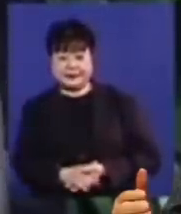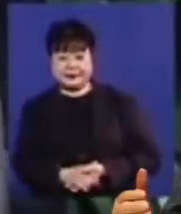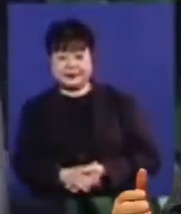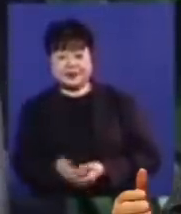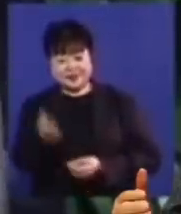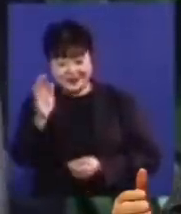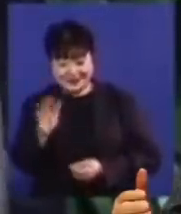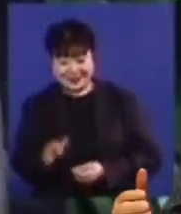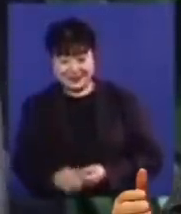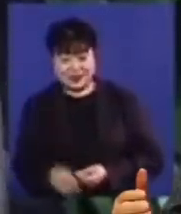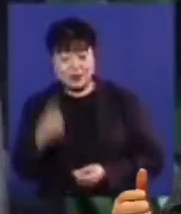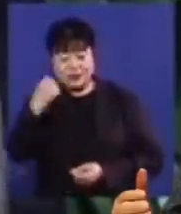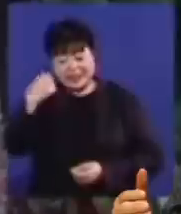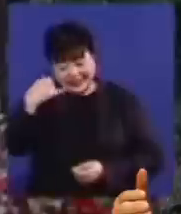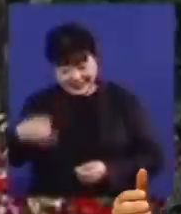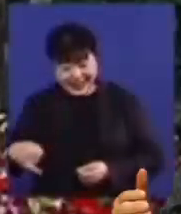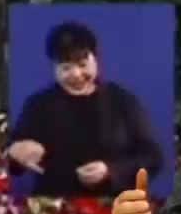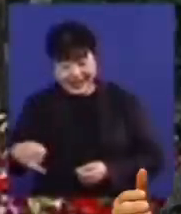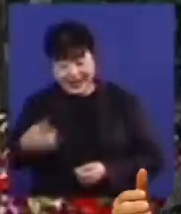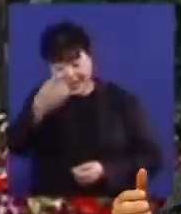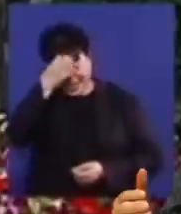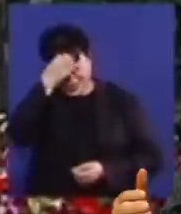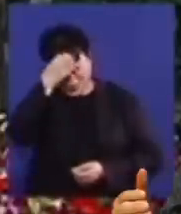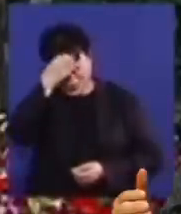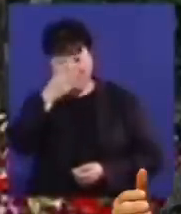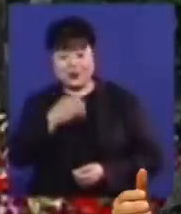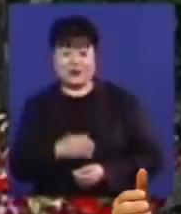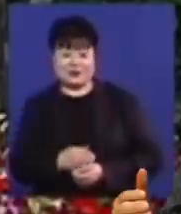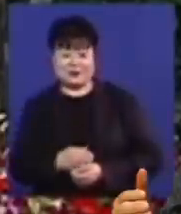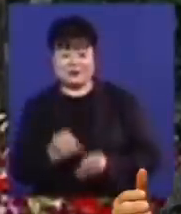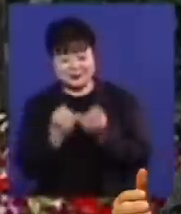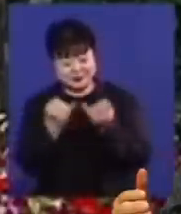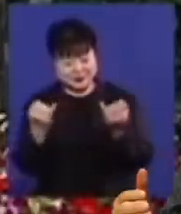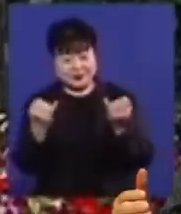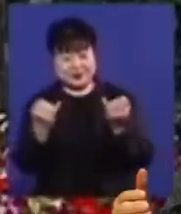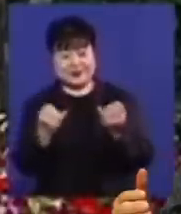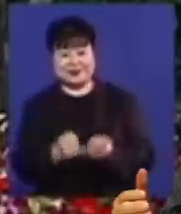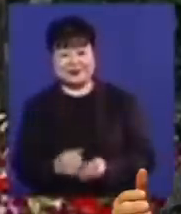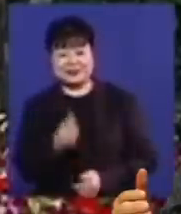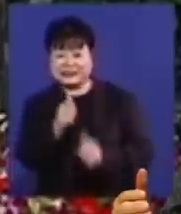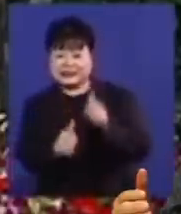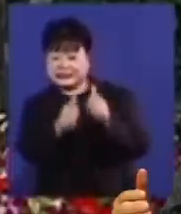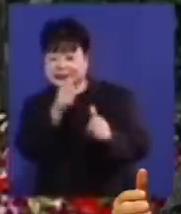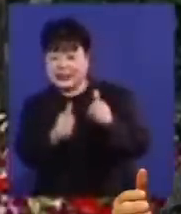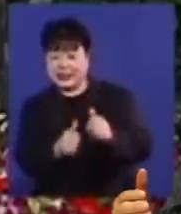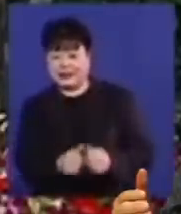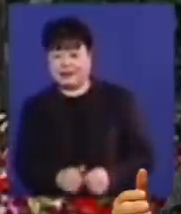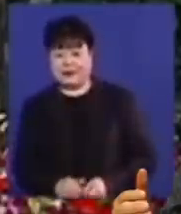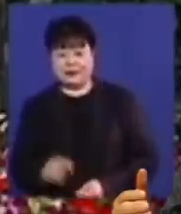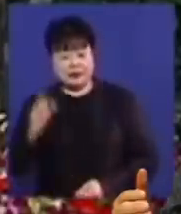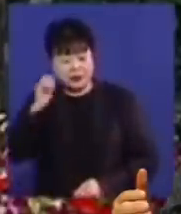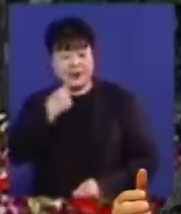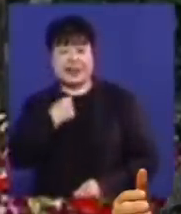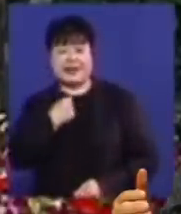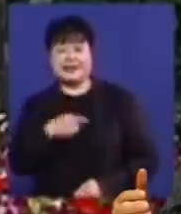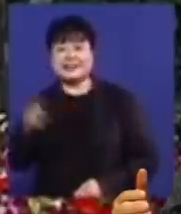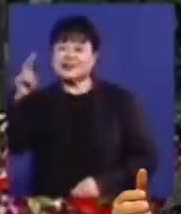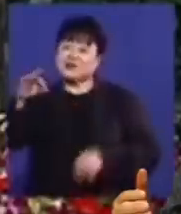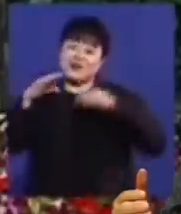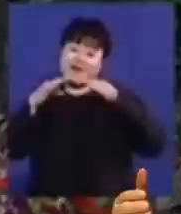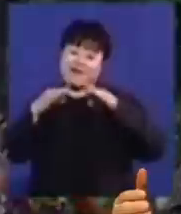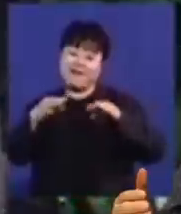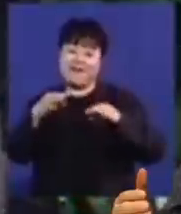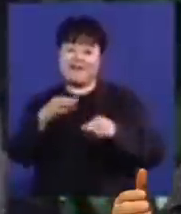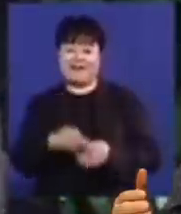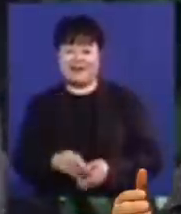그런데 목회자의 딸로 독실한 크리스천인 신지혜 선수는 시합 중에 긴장이 되면 찬송을 부른다고 그랬습니다.